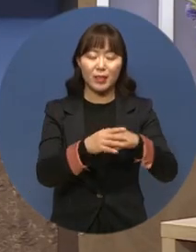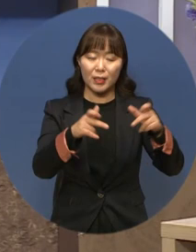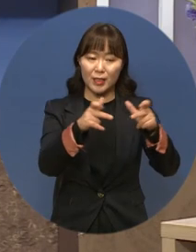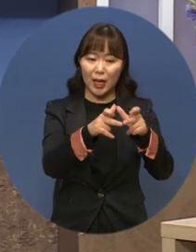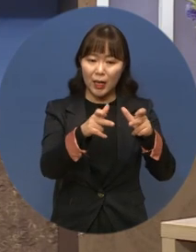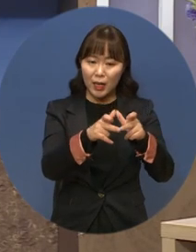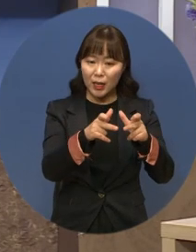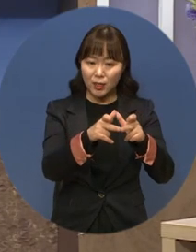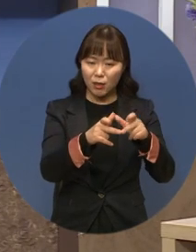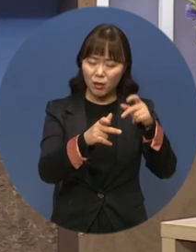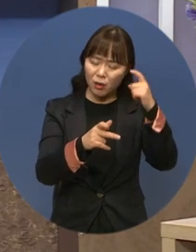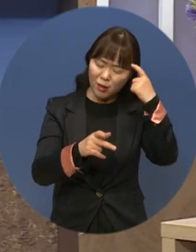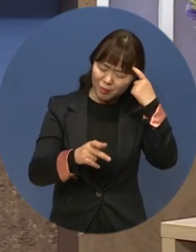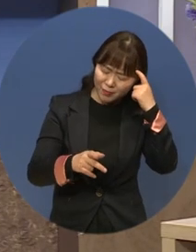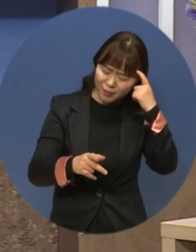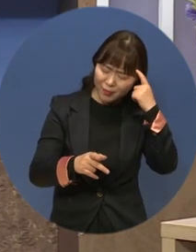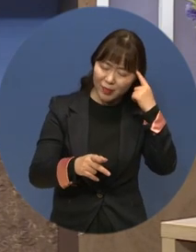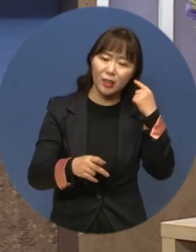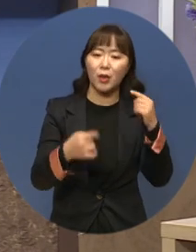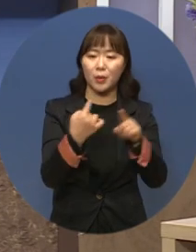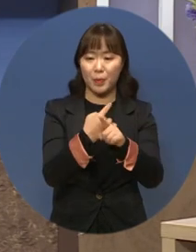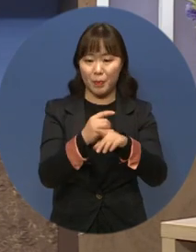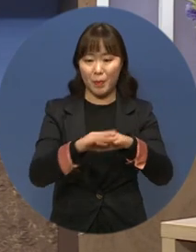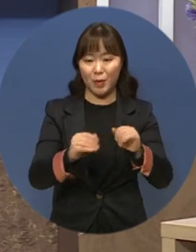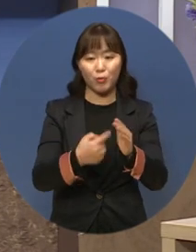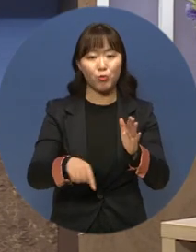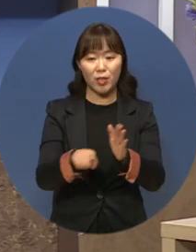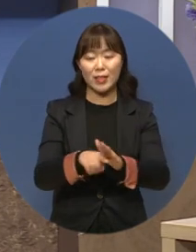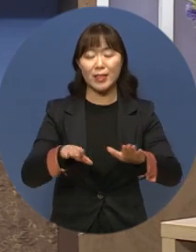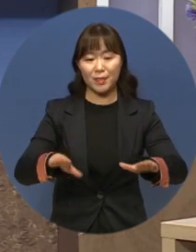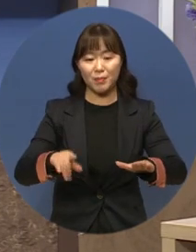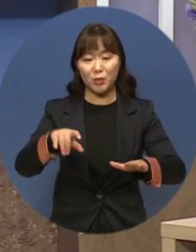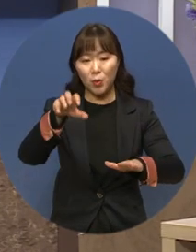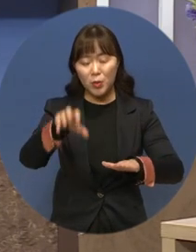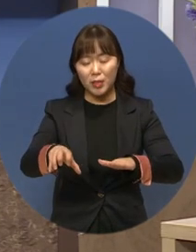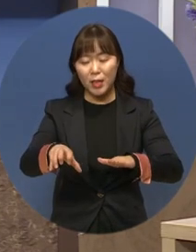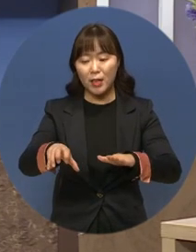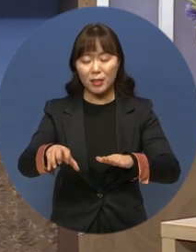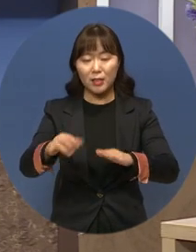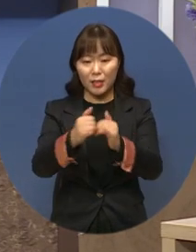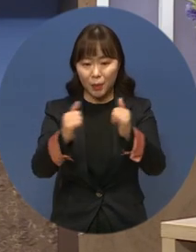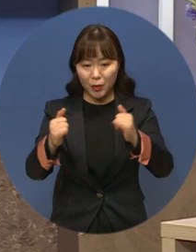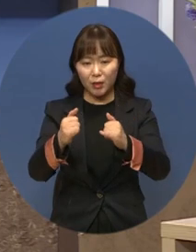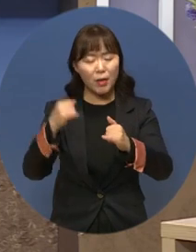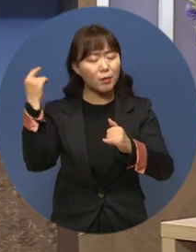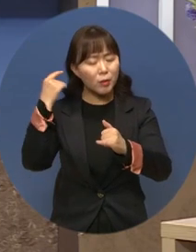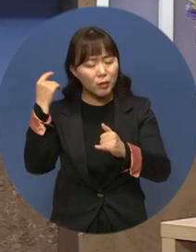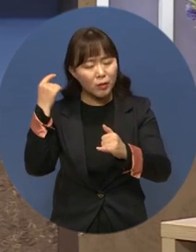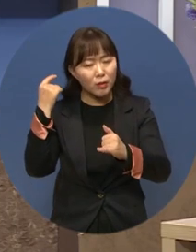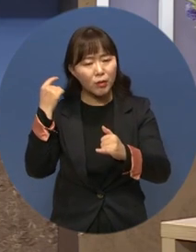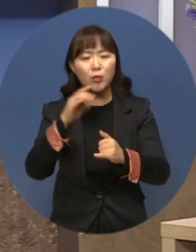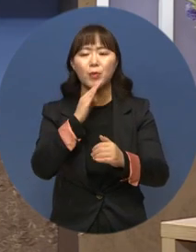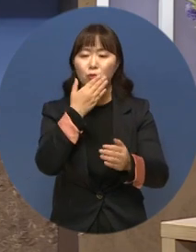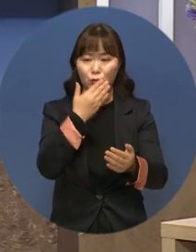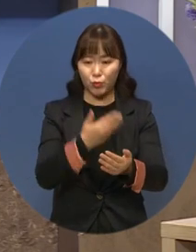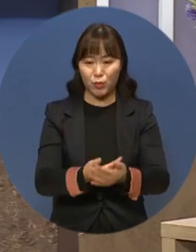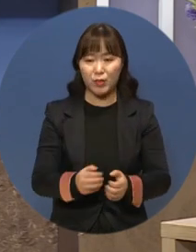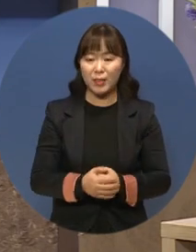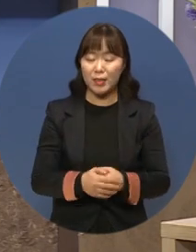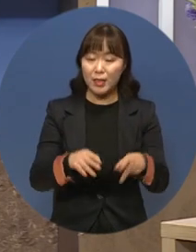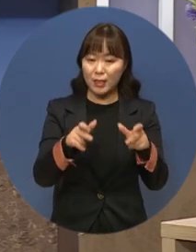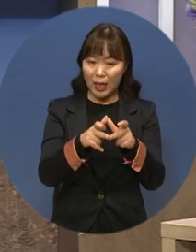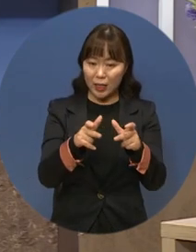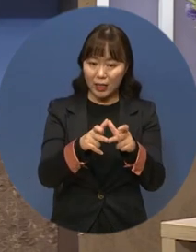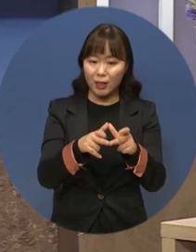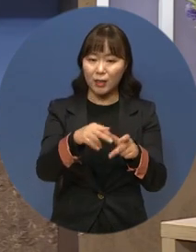장애인 당사자의 고충을 해결하기 위해서는 무엇보다 현장의 목소리를 듣는 것이 굉장히 중요할 것 같은데요. 중요하죠. 이